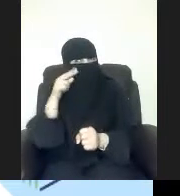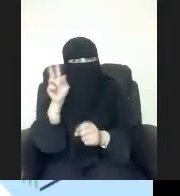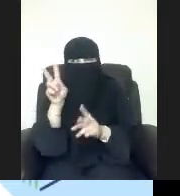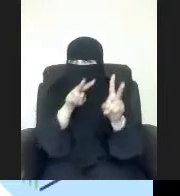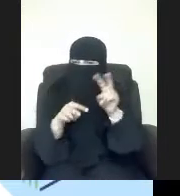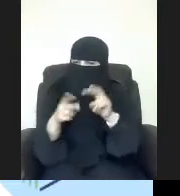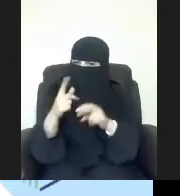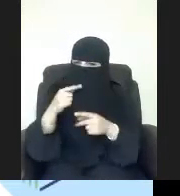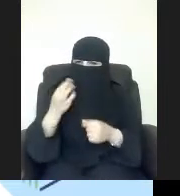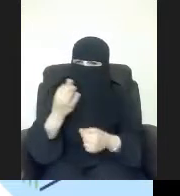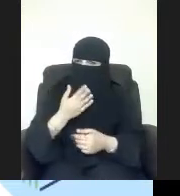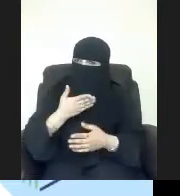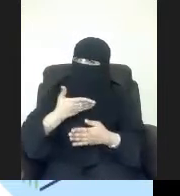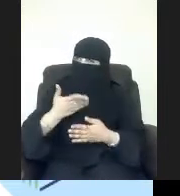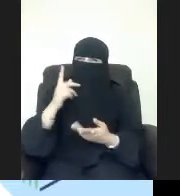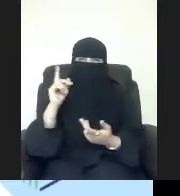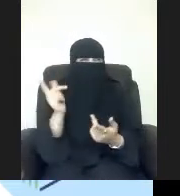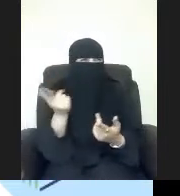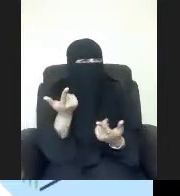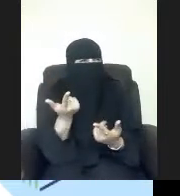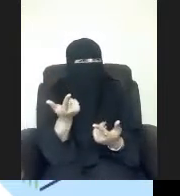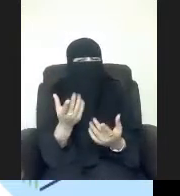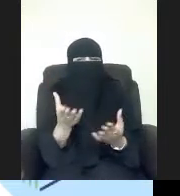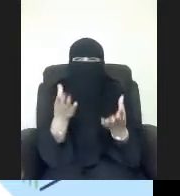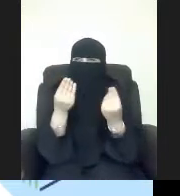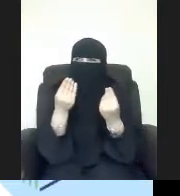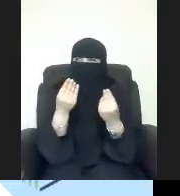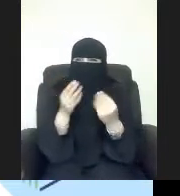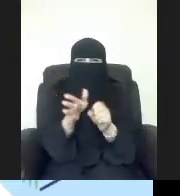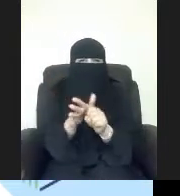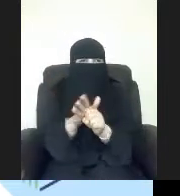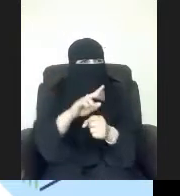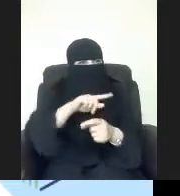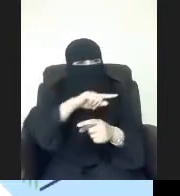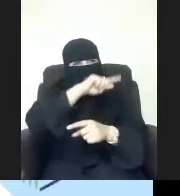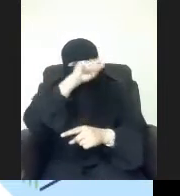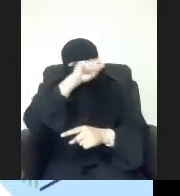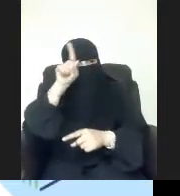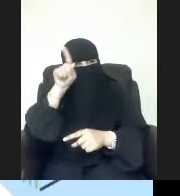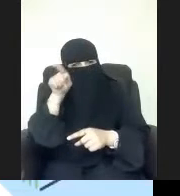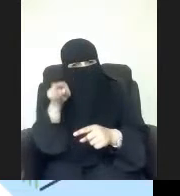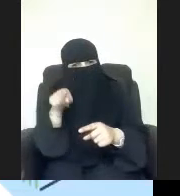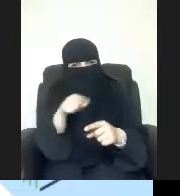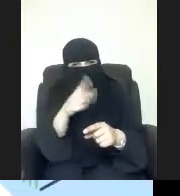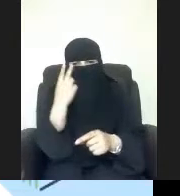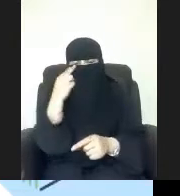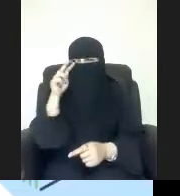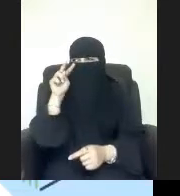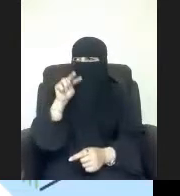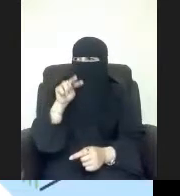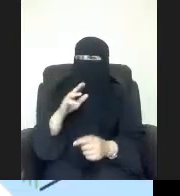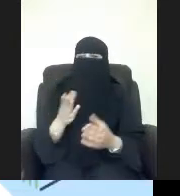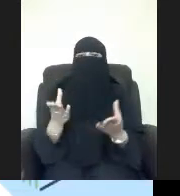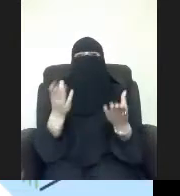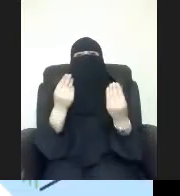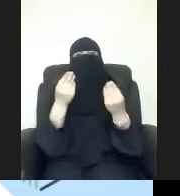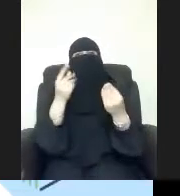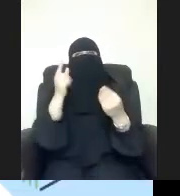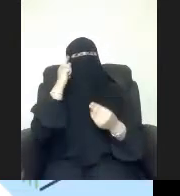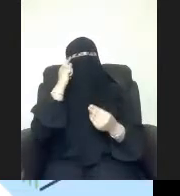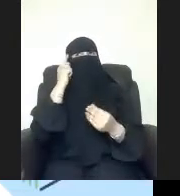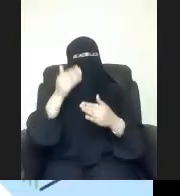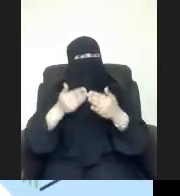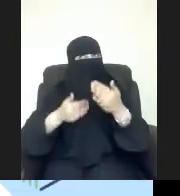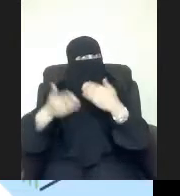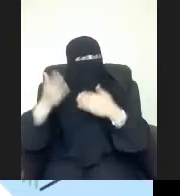حول كيف ستدور الدائرة، ولعلي تحدثت كثيرا والدكتور بدر تحدث